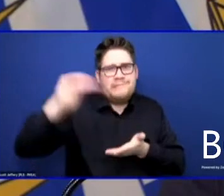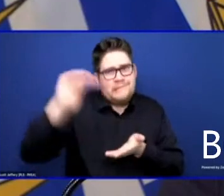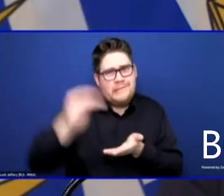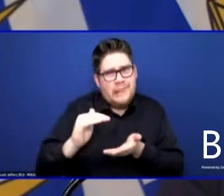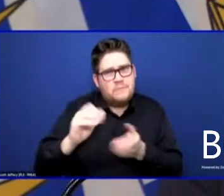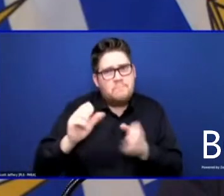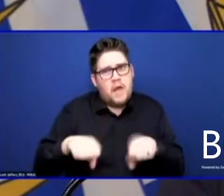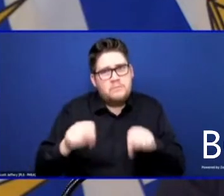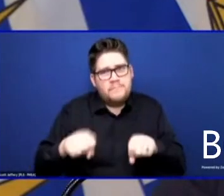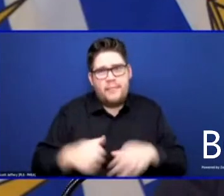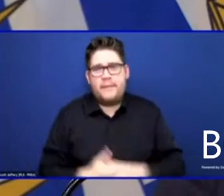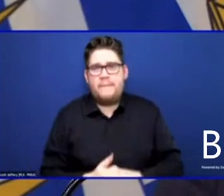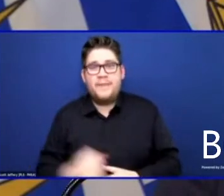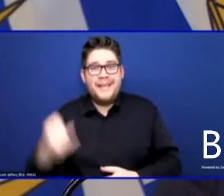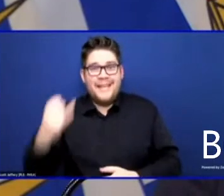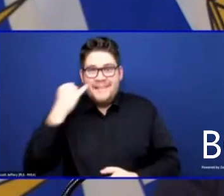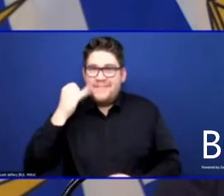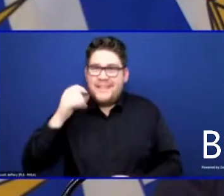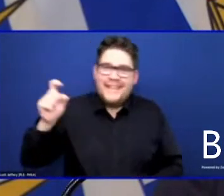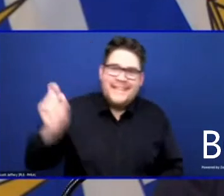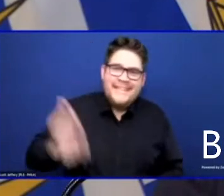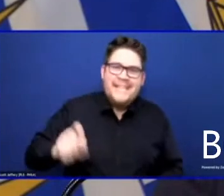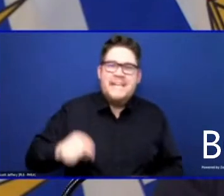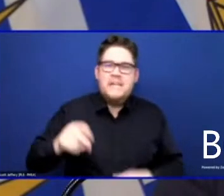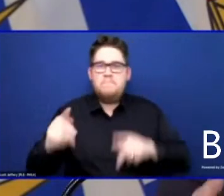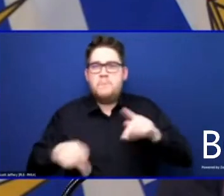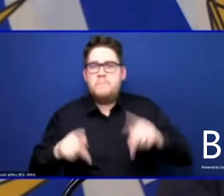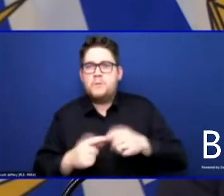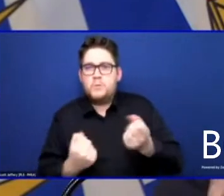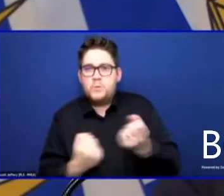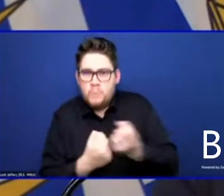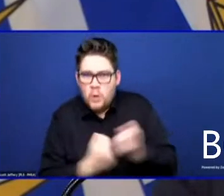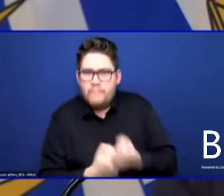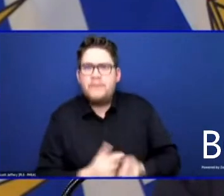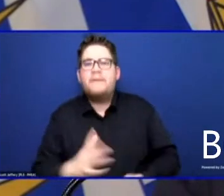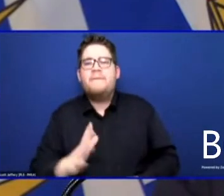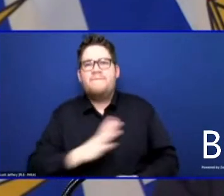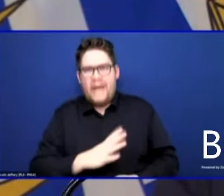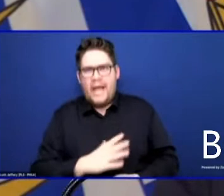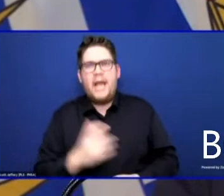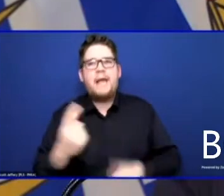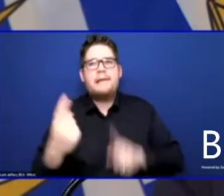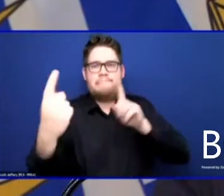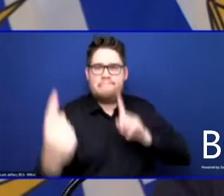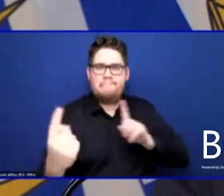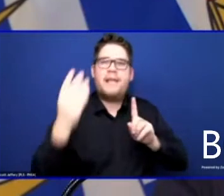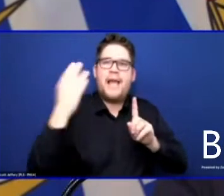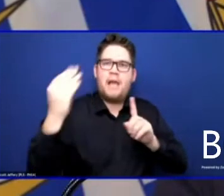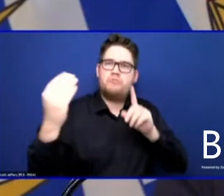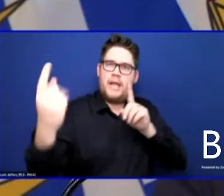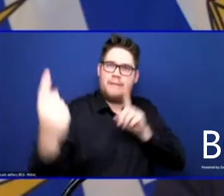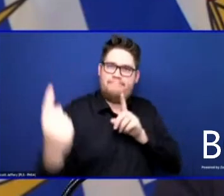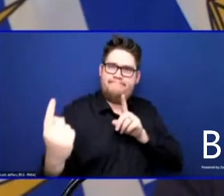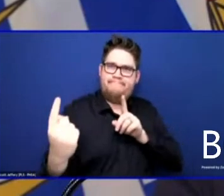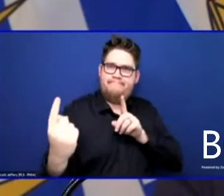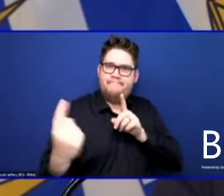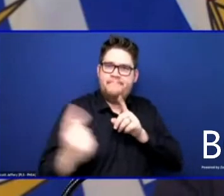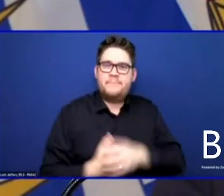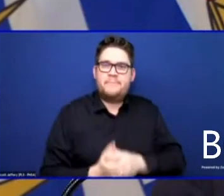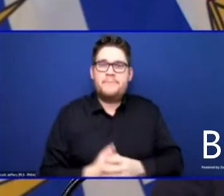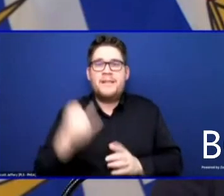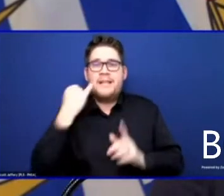点，相对 Meet 风 them 险就低一 outside. 点。 Keep your 我 distance. 们 If you're 我 going 们 to 也 be 希 in 望，就 close 算在室外，也 contact, 是 wear 需要 masks, 能 even 够 if it's 安全 inside. 距